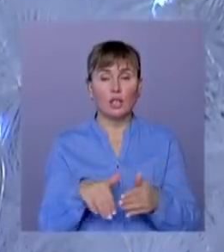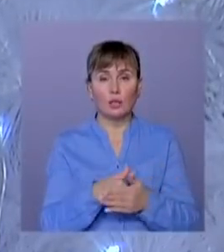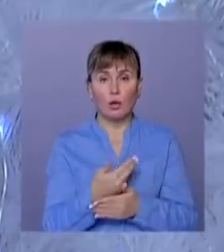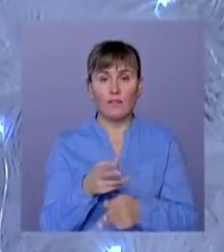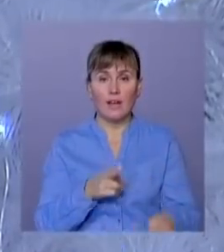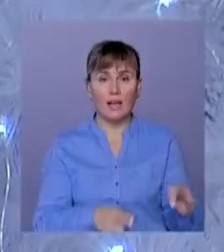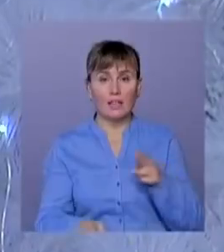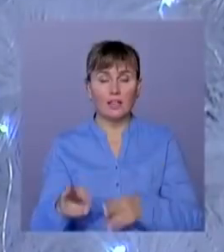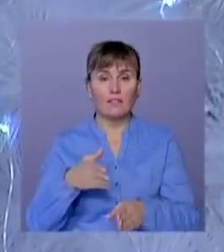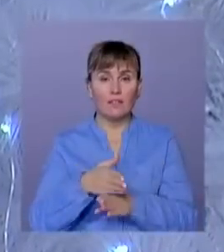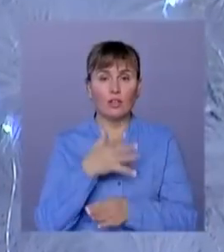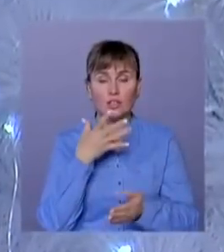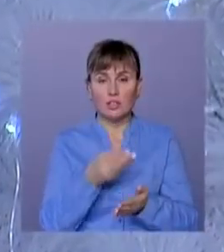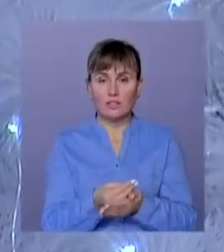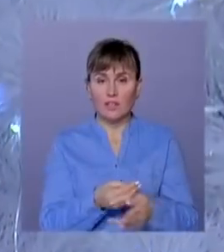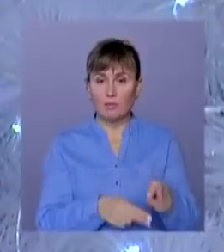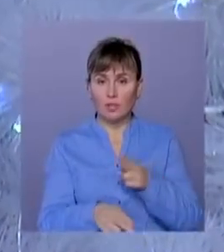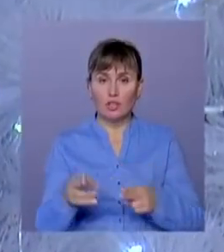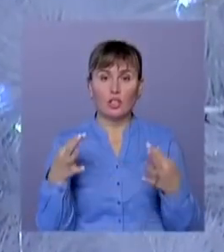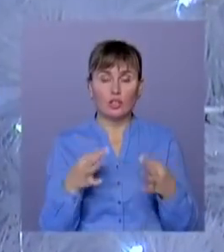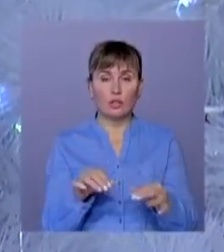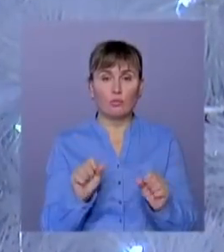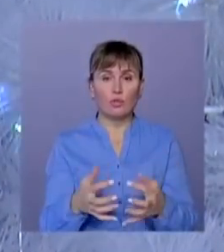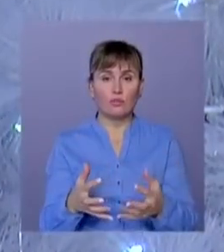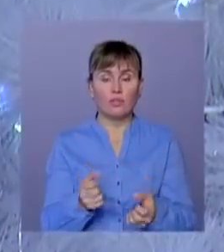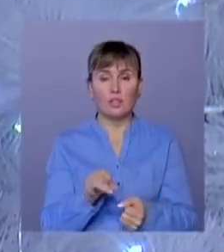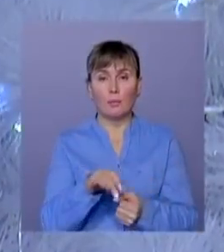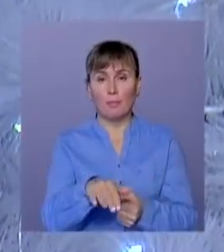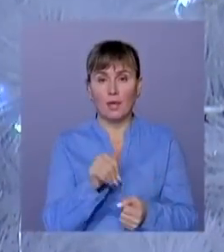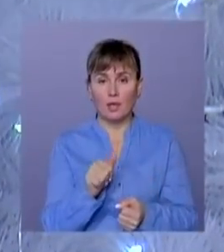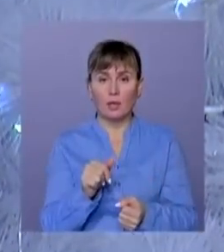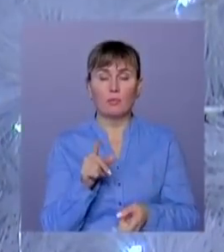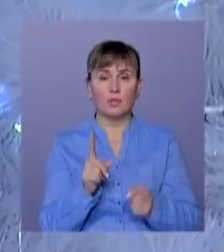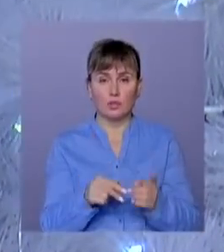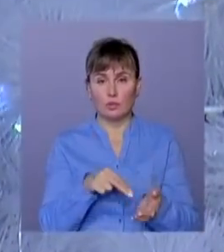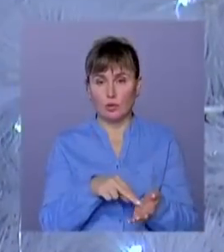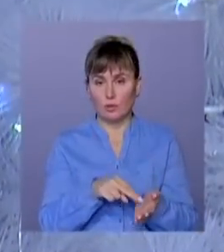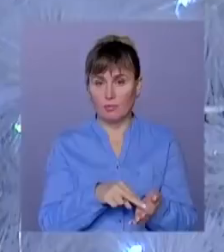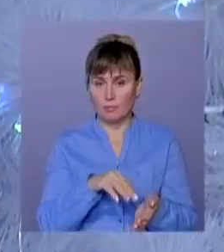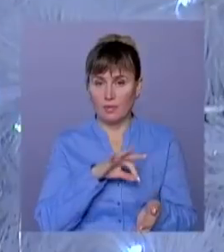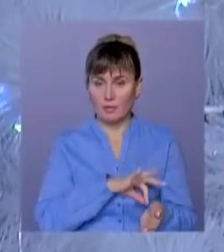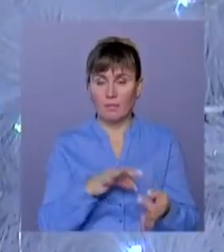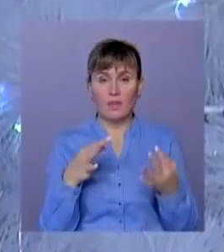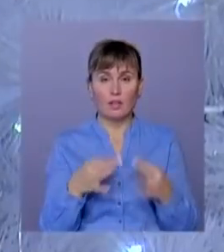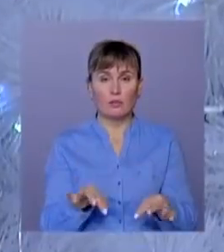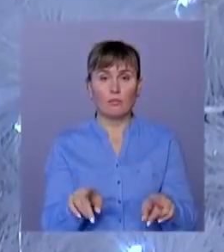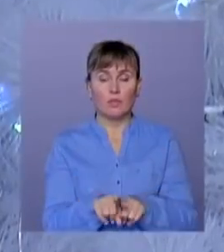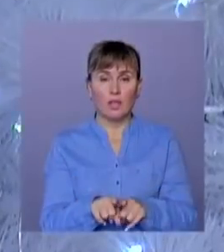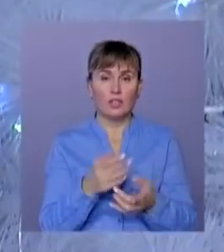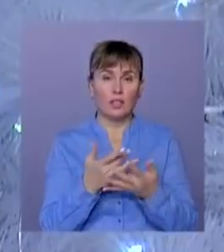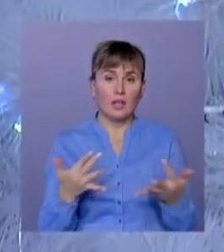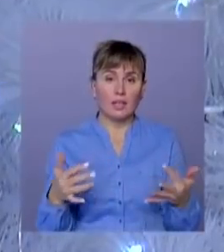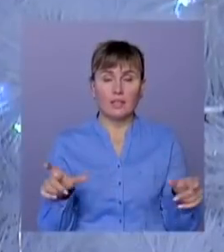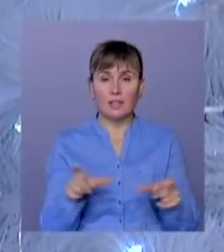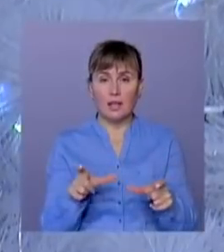катки. Вход со своими коньками разрешен, можно взять и на прокат по действительно приемлемым ценам. Доступны также фудкорты и